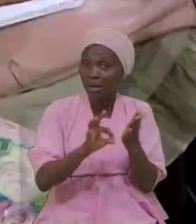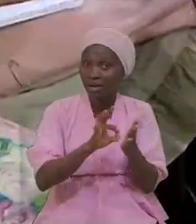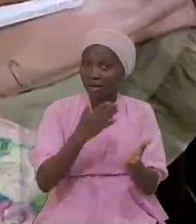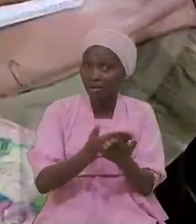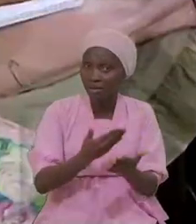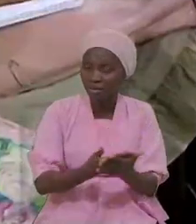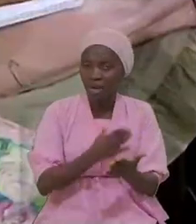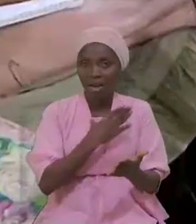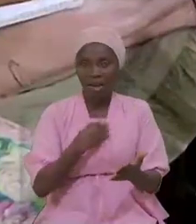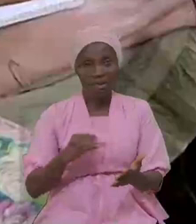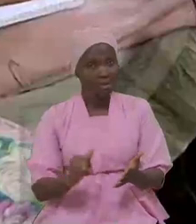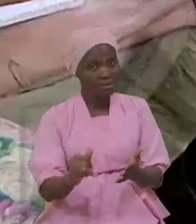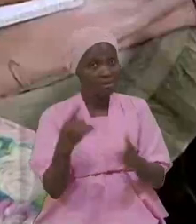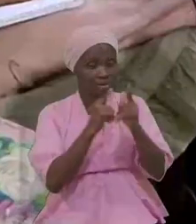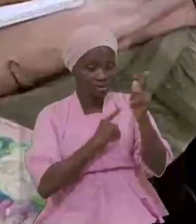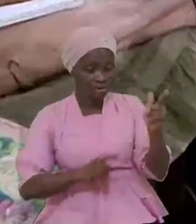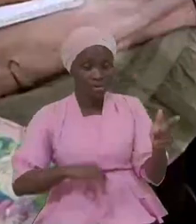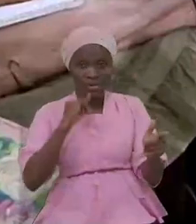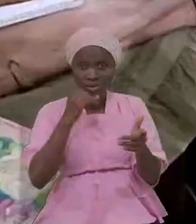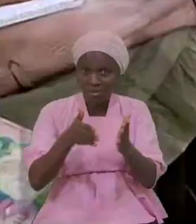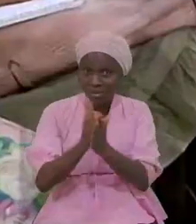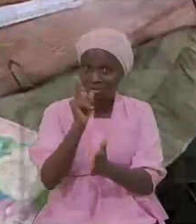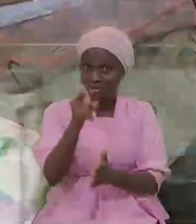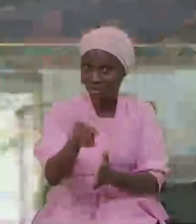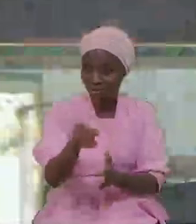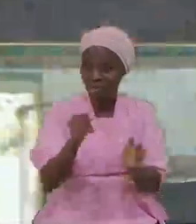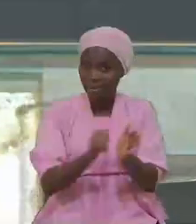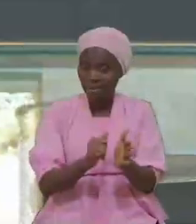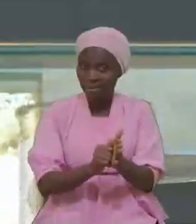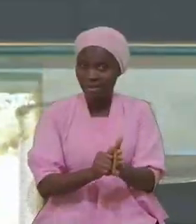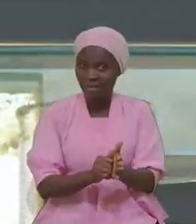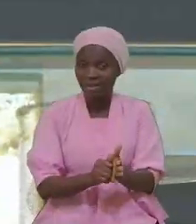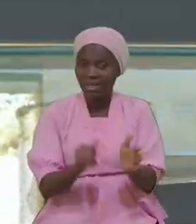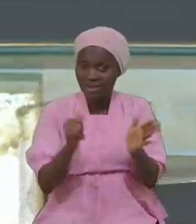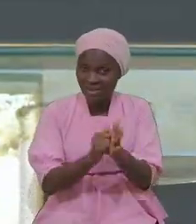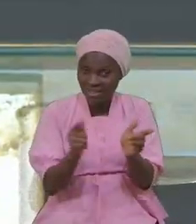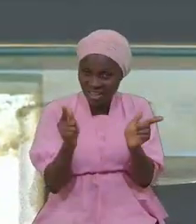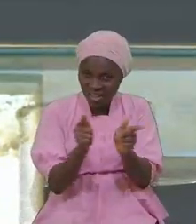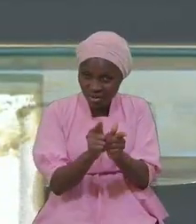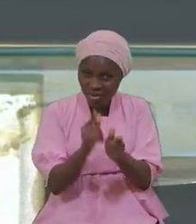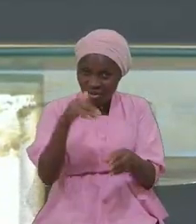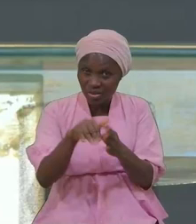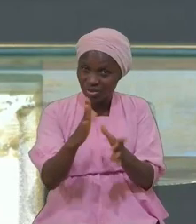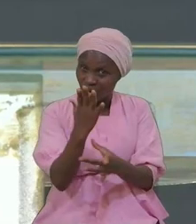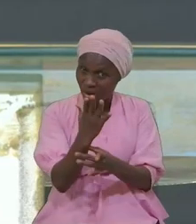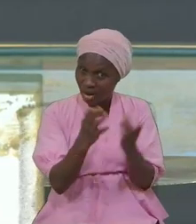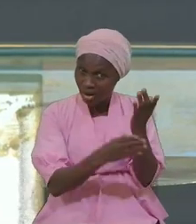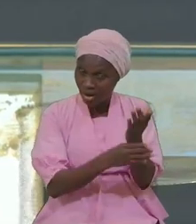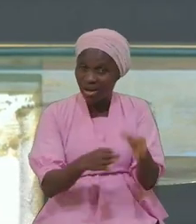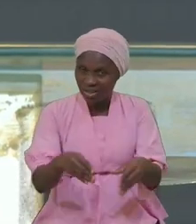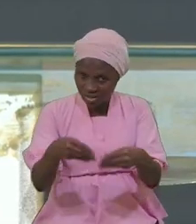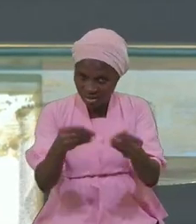compte bancaire. Mais le Seigneur te demande, même le moindre que tu as dans sa main,